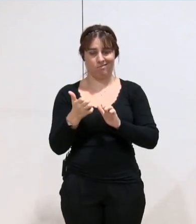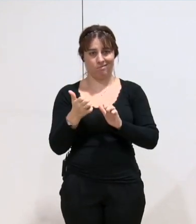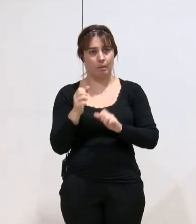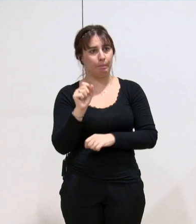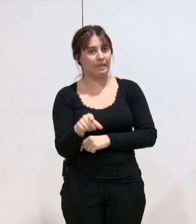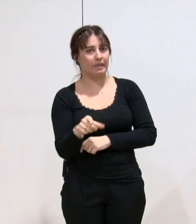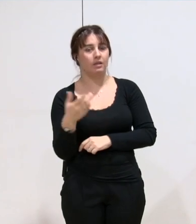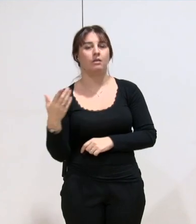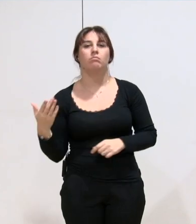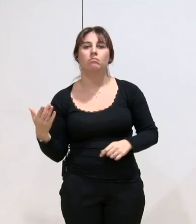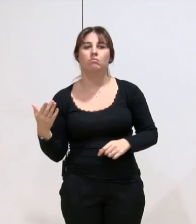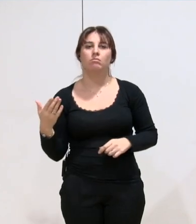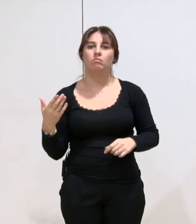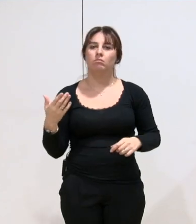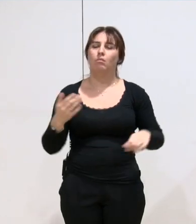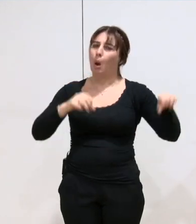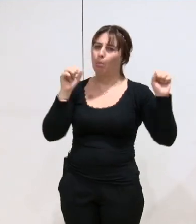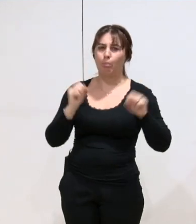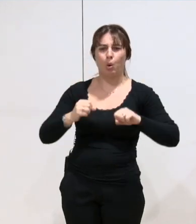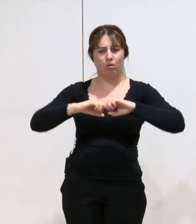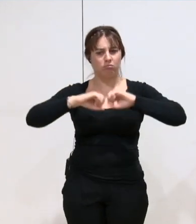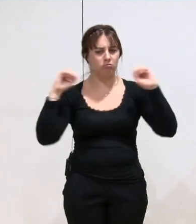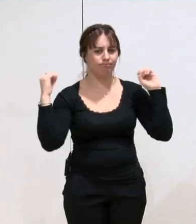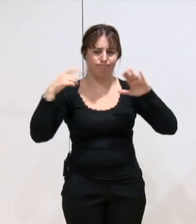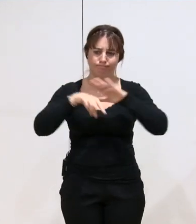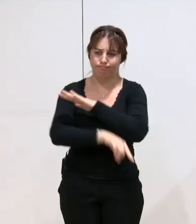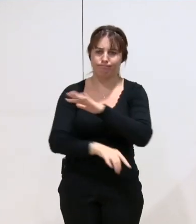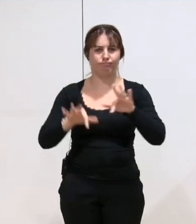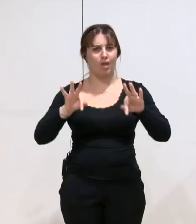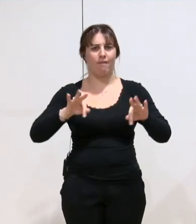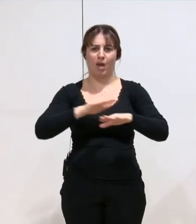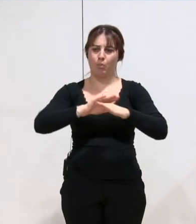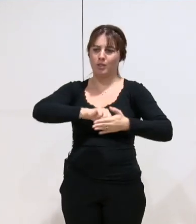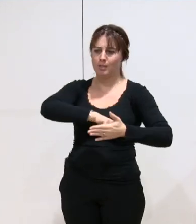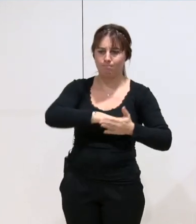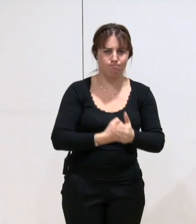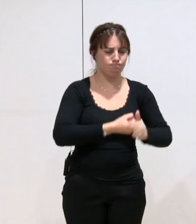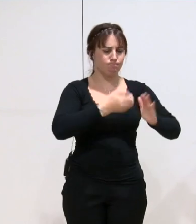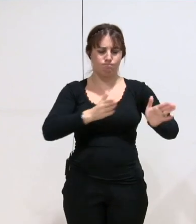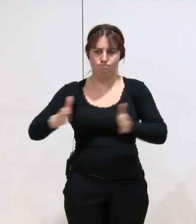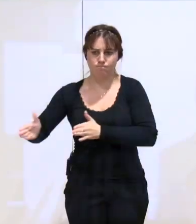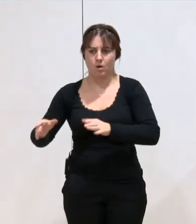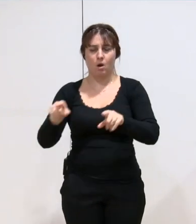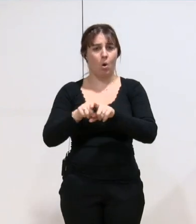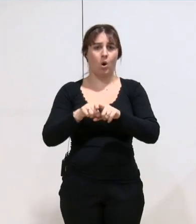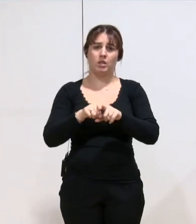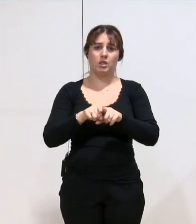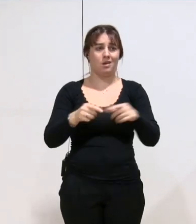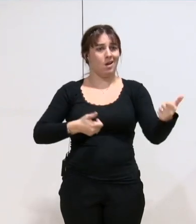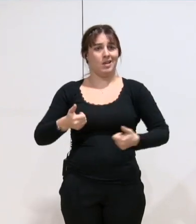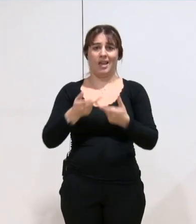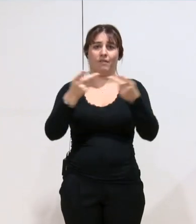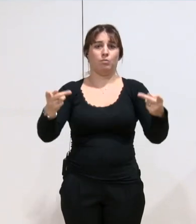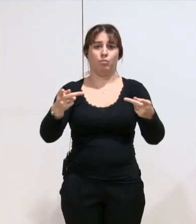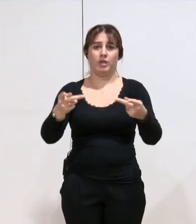effectivement, il y a un certain nombre de choses à dire qui ont trait essentiellement à l'austérité et au retrait qu'on donne à nos services publics, à